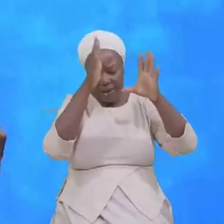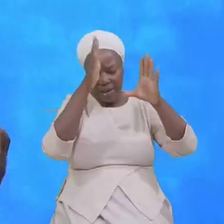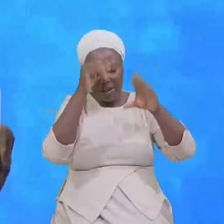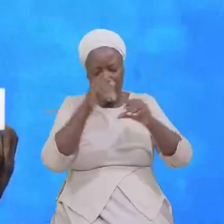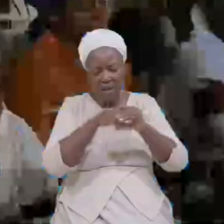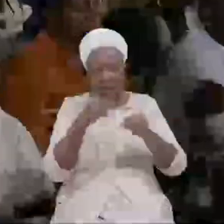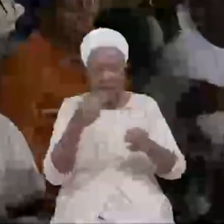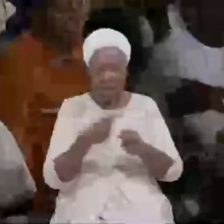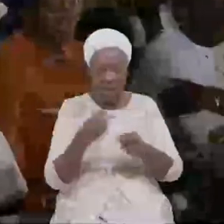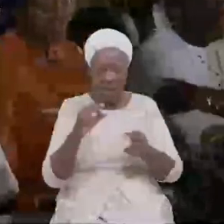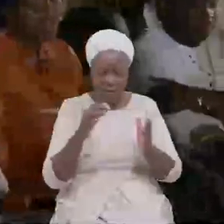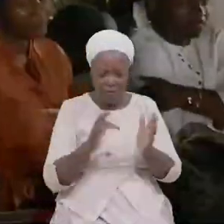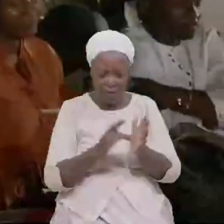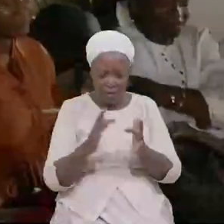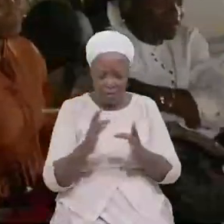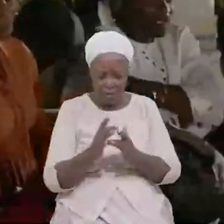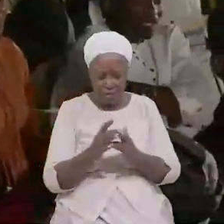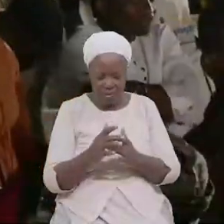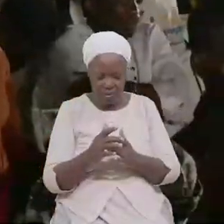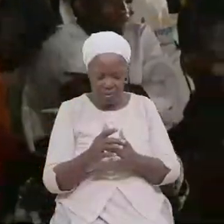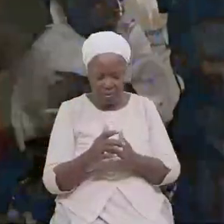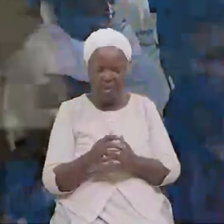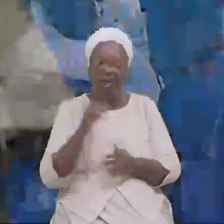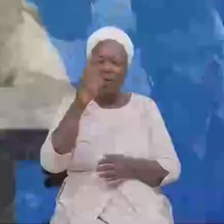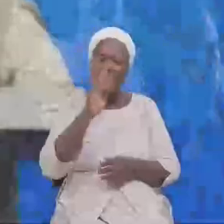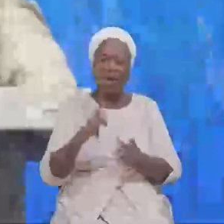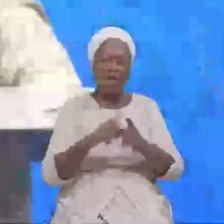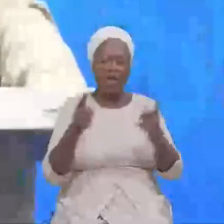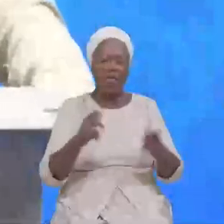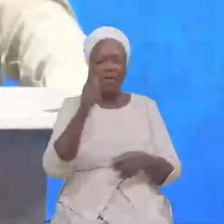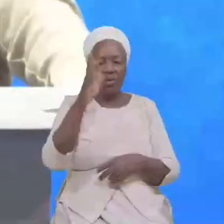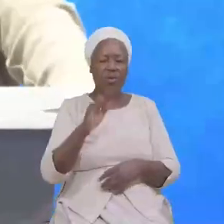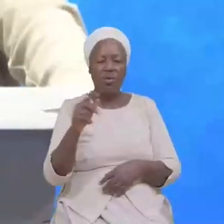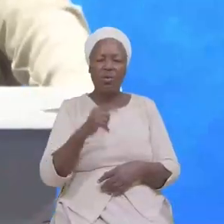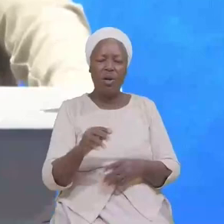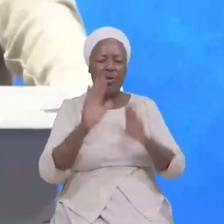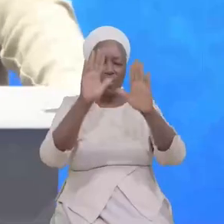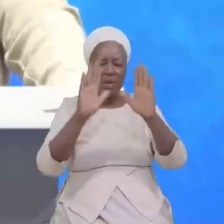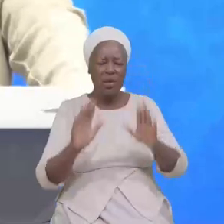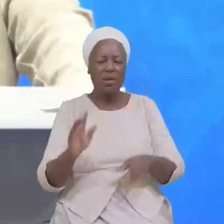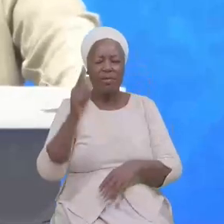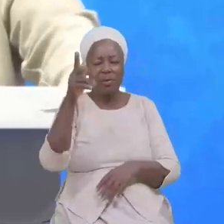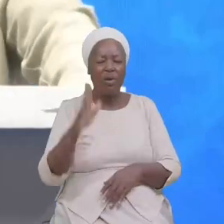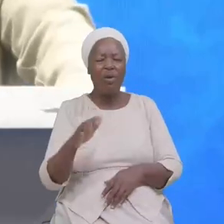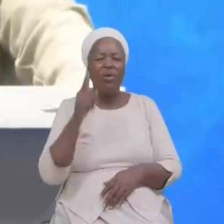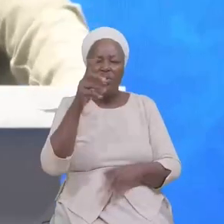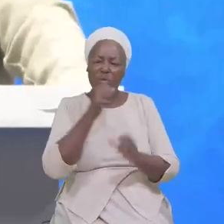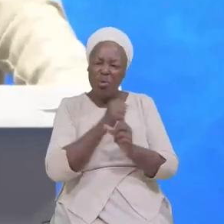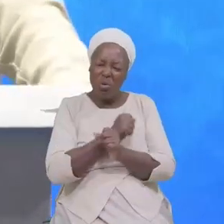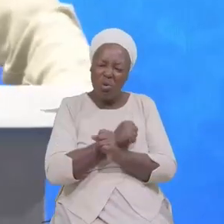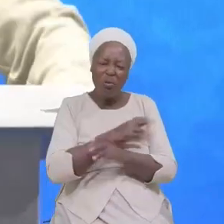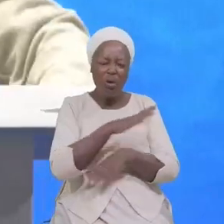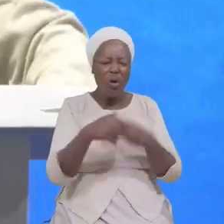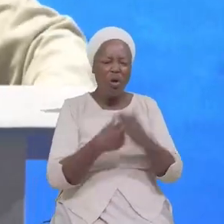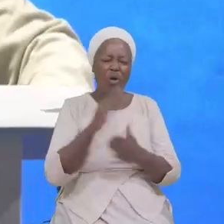Père, au nom de Jésus, le grand Dieu, tu es un Dieu gracieux. Tu aimes toutes